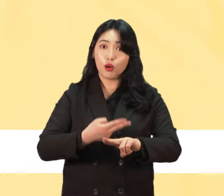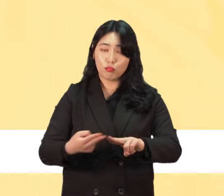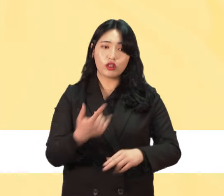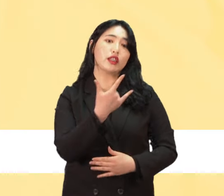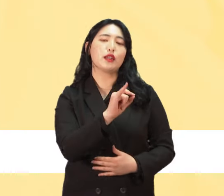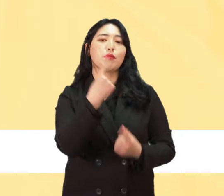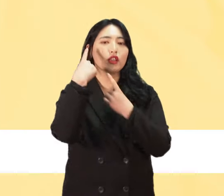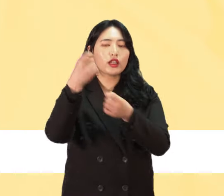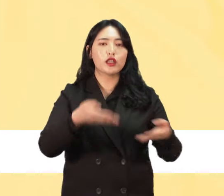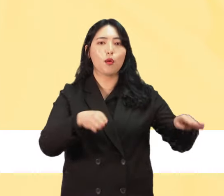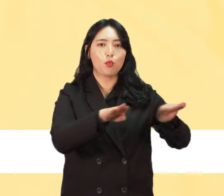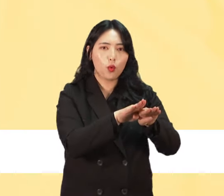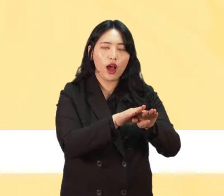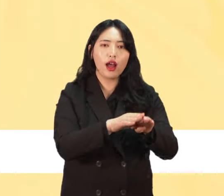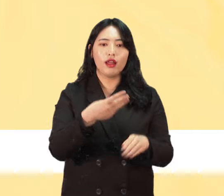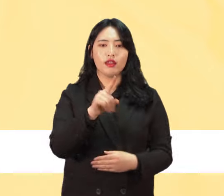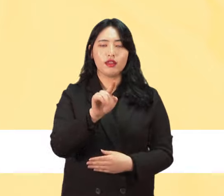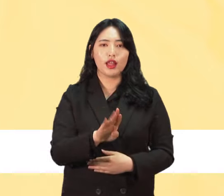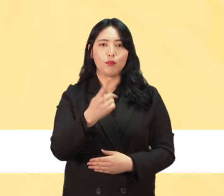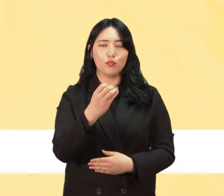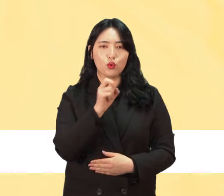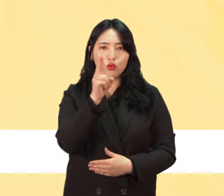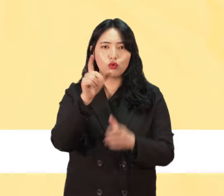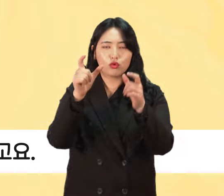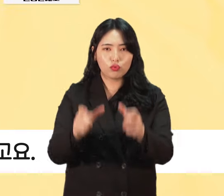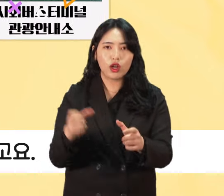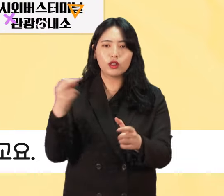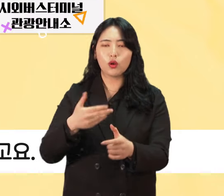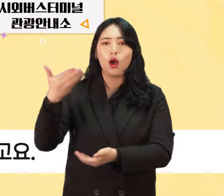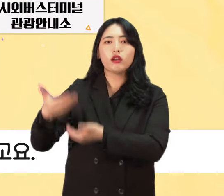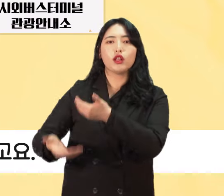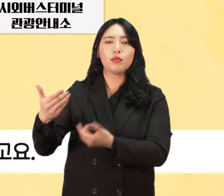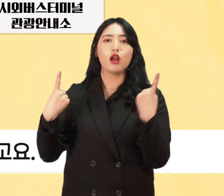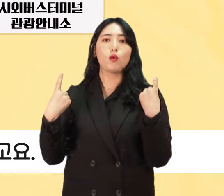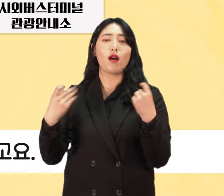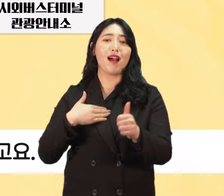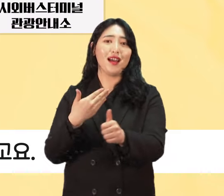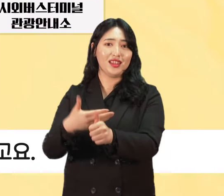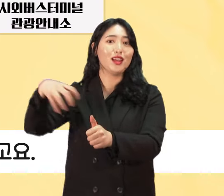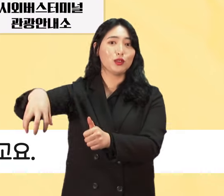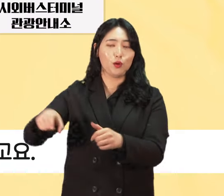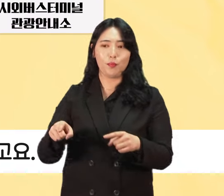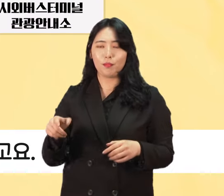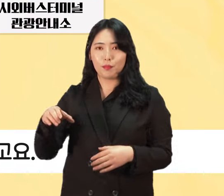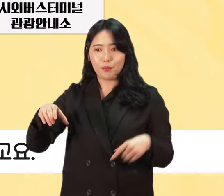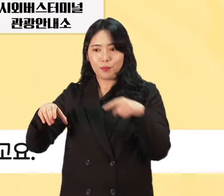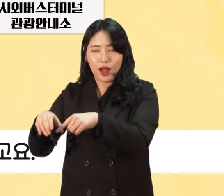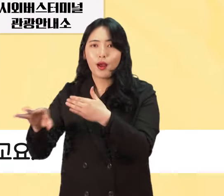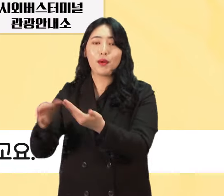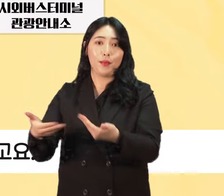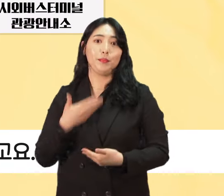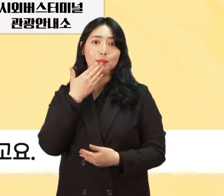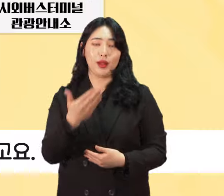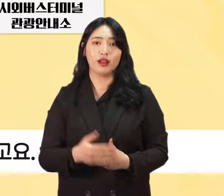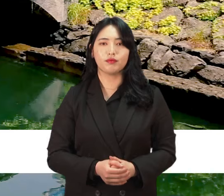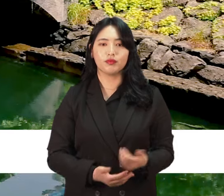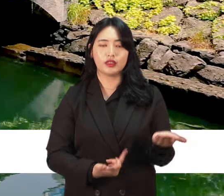경품은 곳만 더 기념관 합동 용구와 씨의 가스 터빈 어록 관광안내소에서 받으실 수